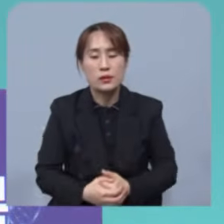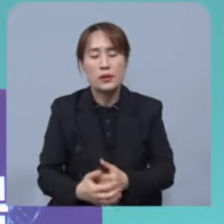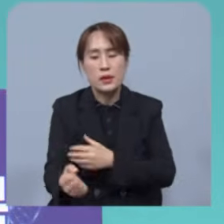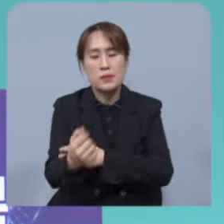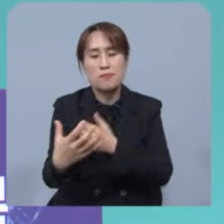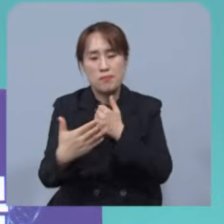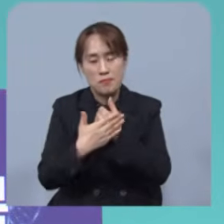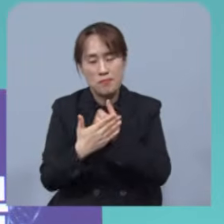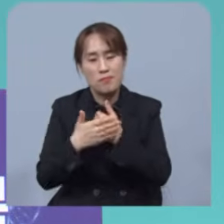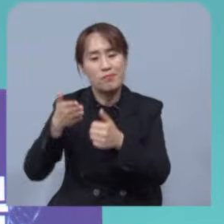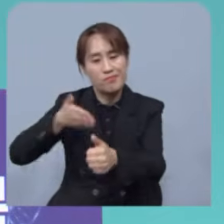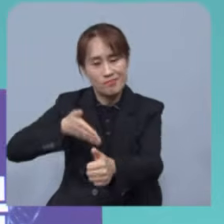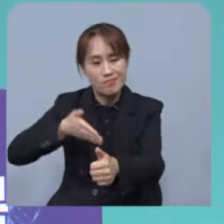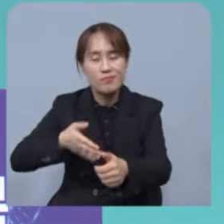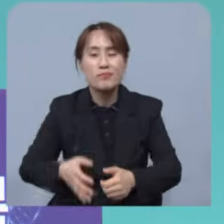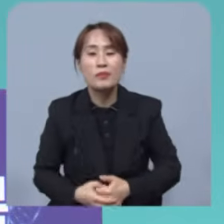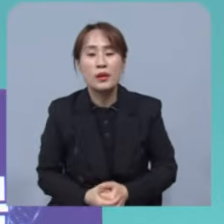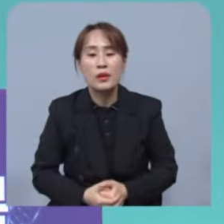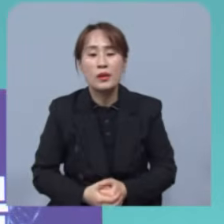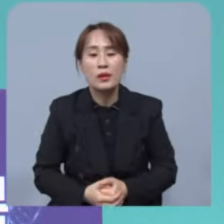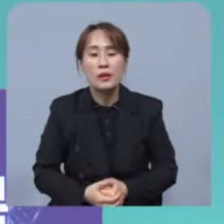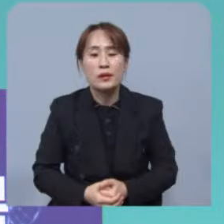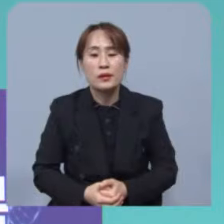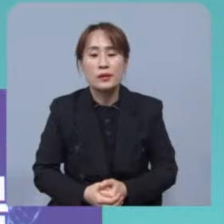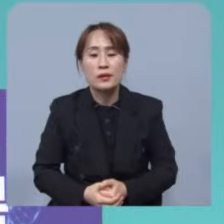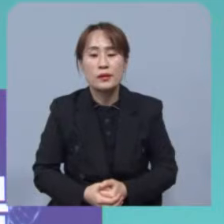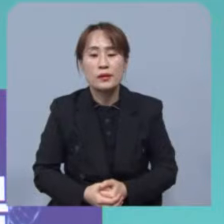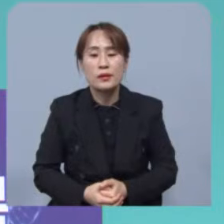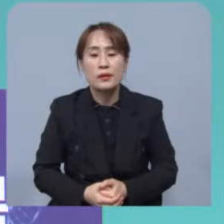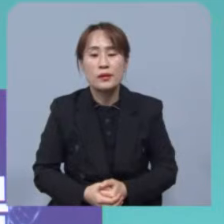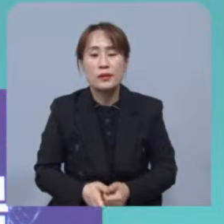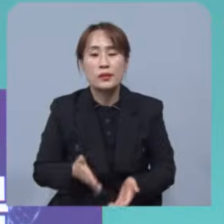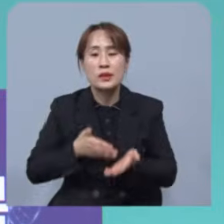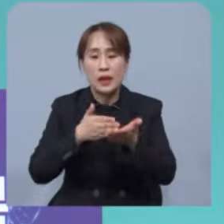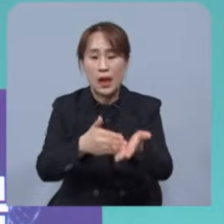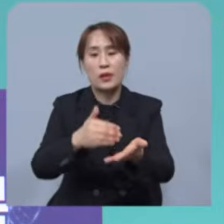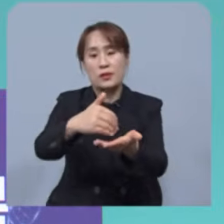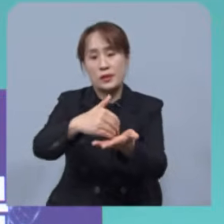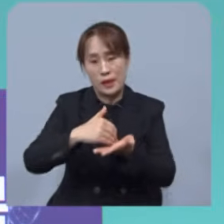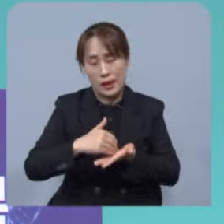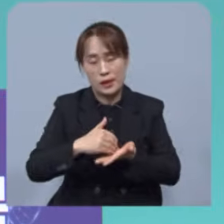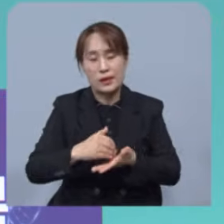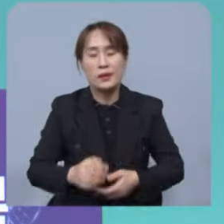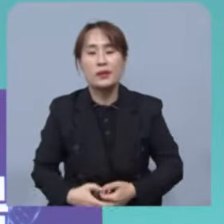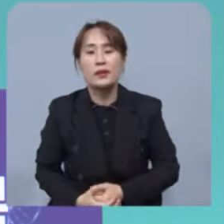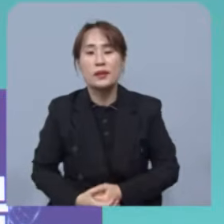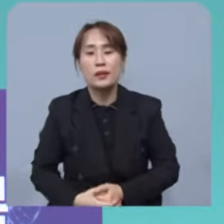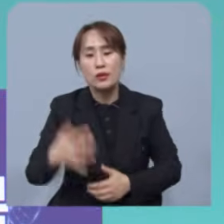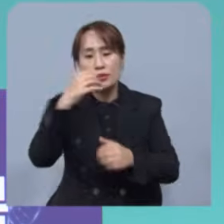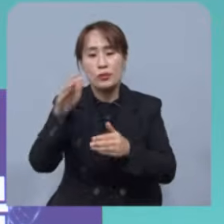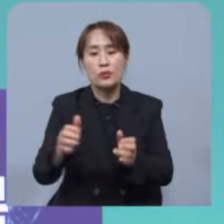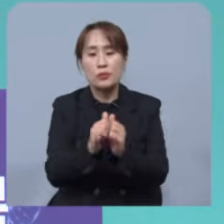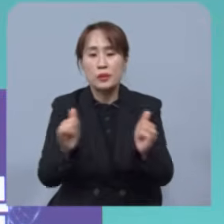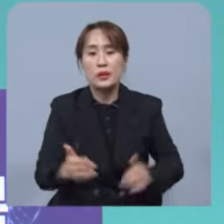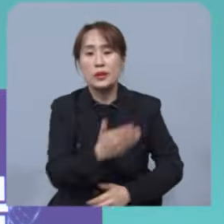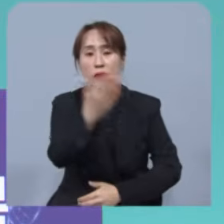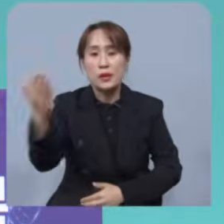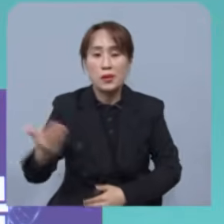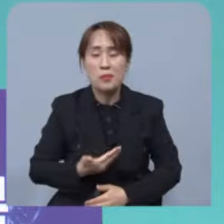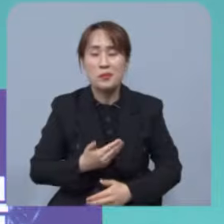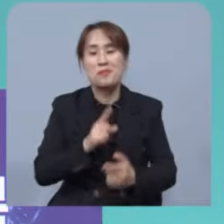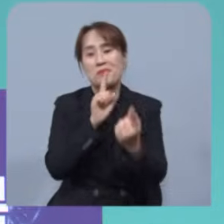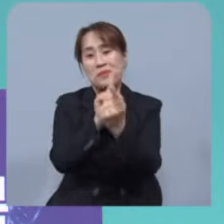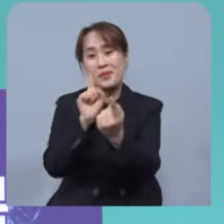요청도 좀 구하고 제언도 좀 들을 텐데 하여튼 충북도민 여러분들을 이렇게